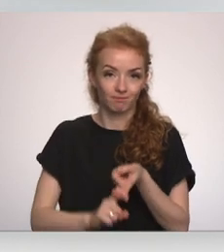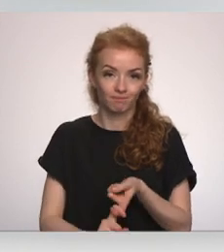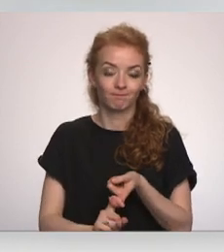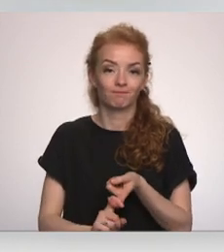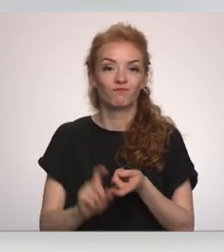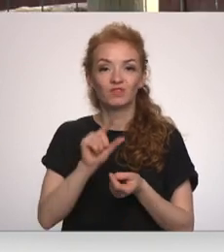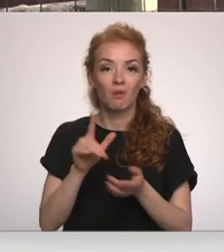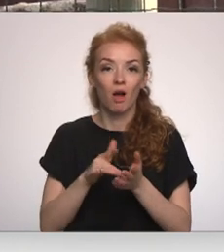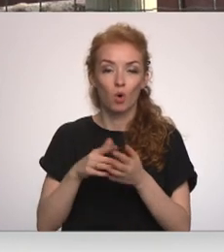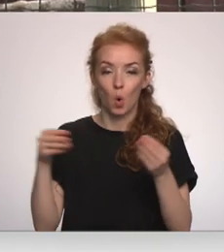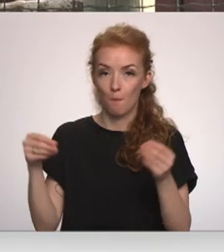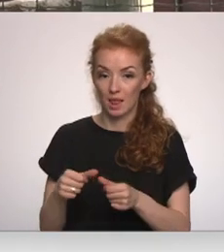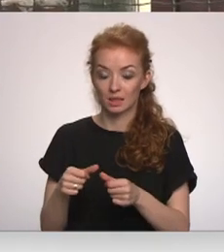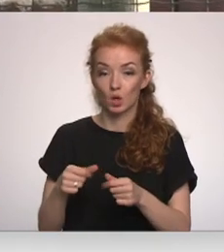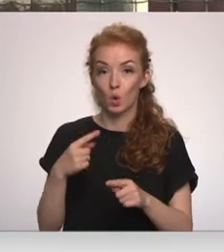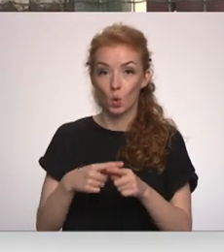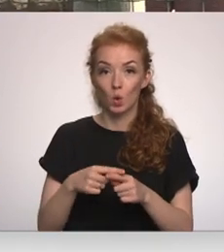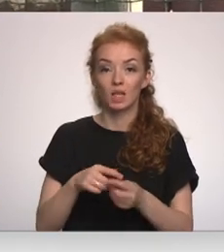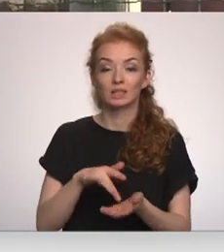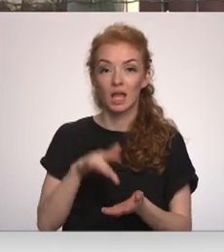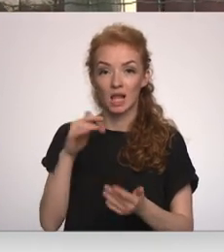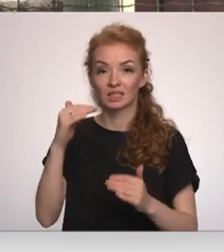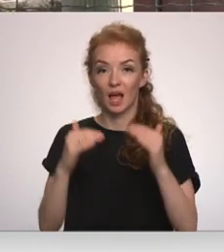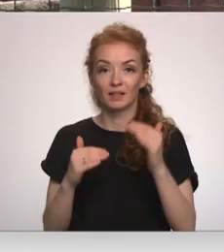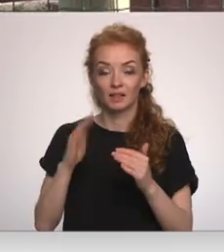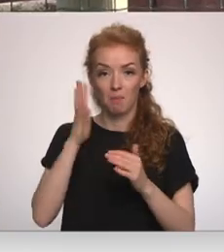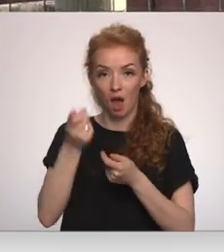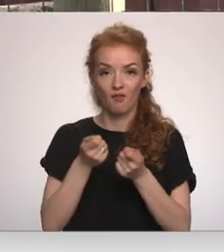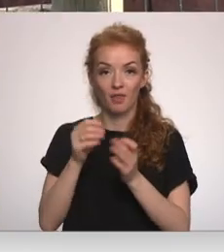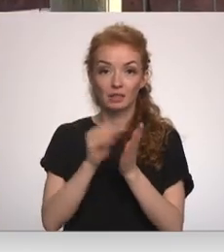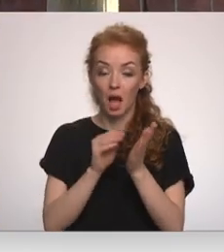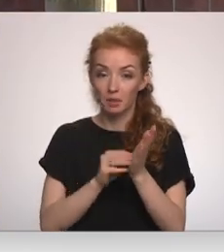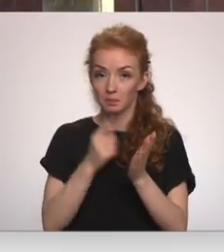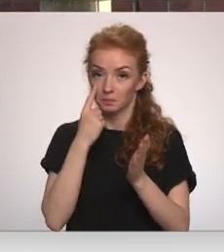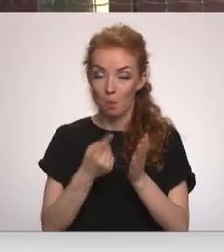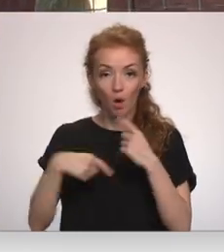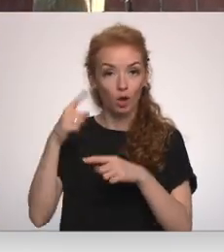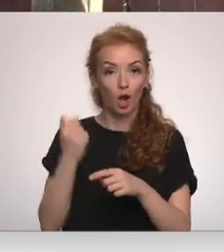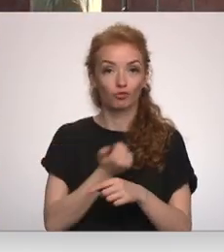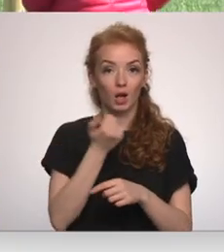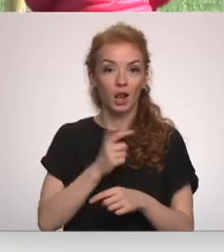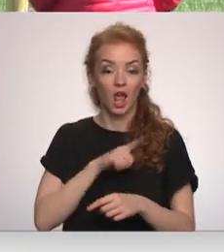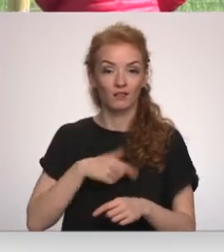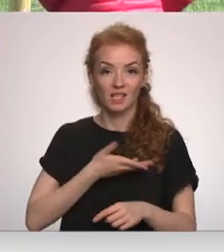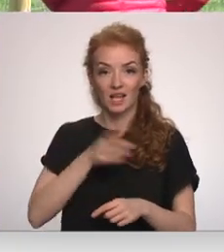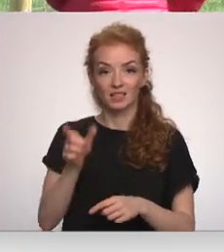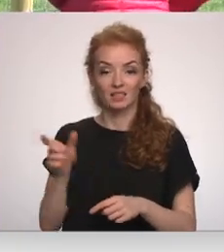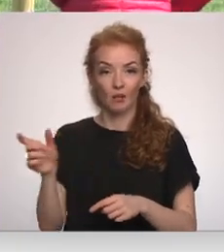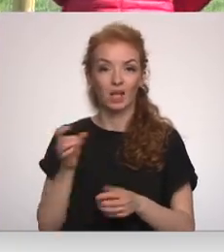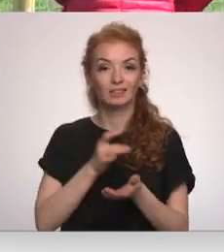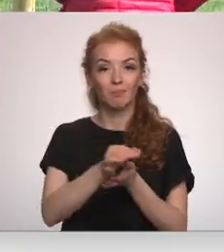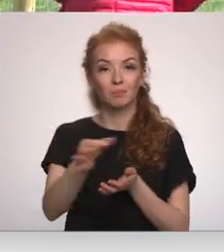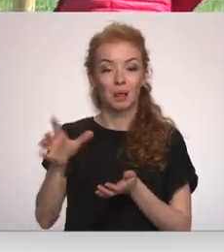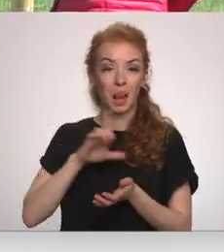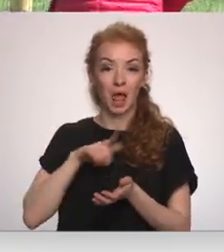kādu kompensēšanu. Kā liecina centrālās statistikas pārvaldes dati, pagājušajā gadā Latvijas iedzīvotāji ceļojumos pa Latviju